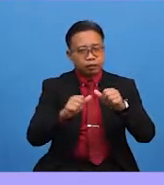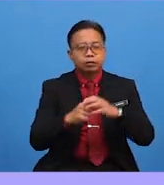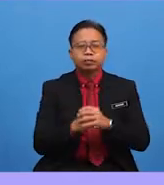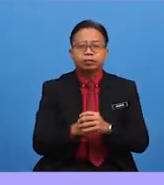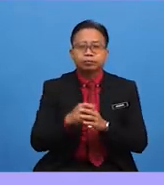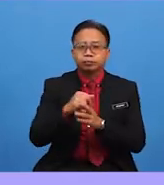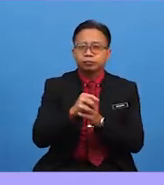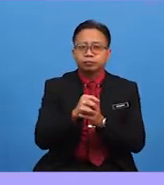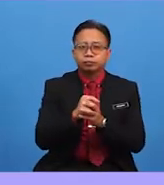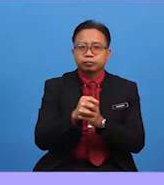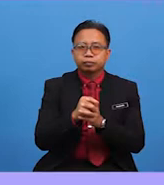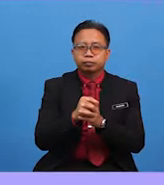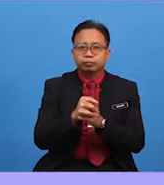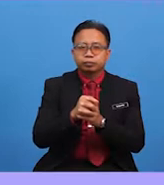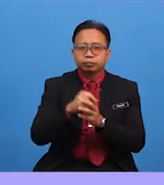Aktiviti.